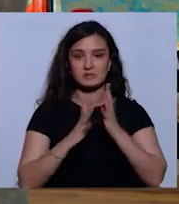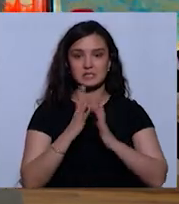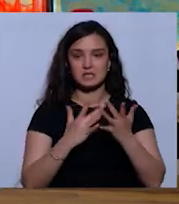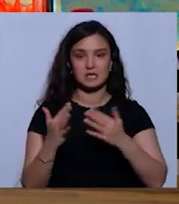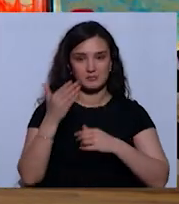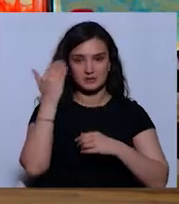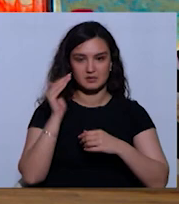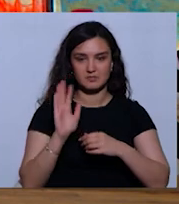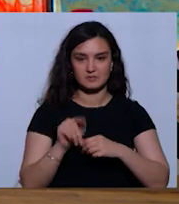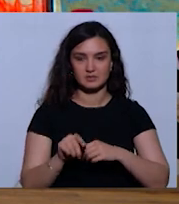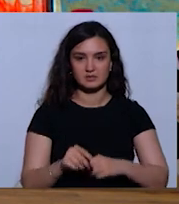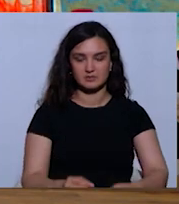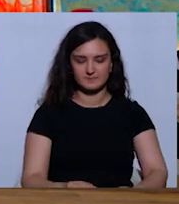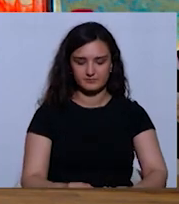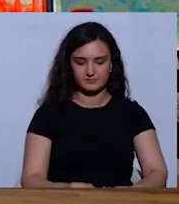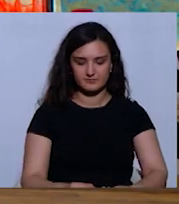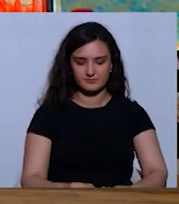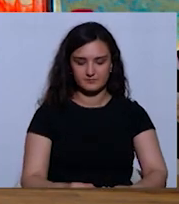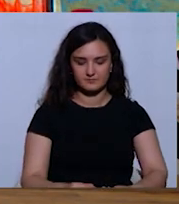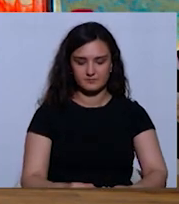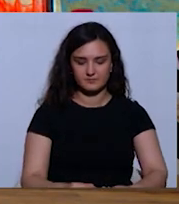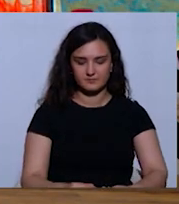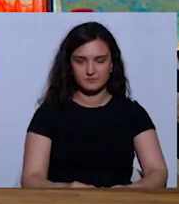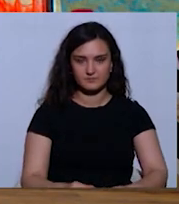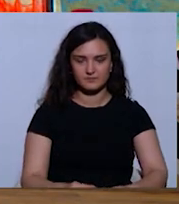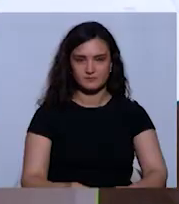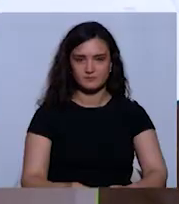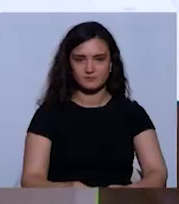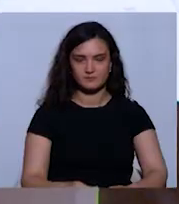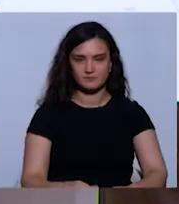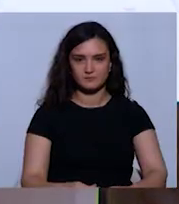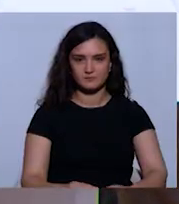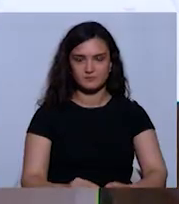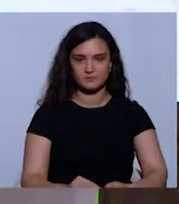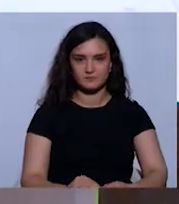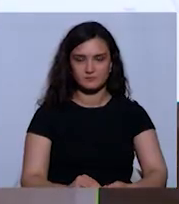წყალმცენარეები არ დამავიწყდეს, წყალმცენარეები. სად